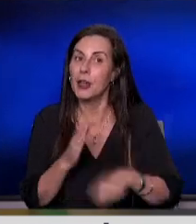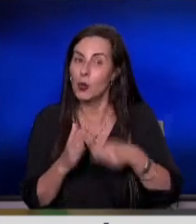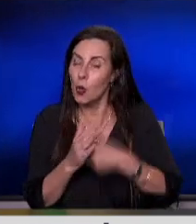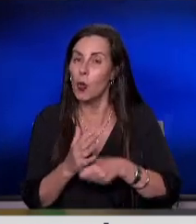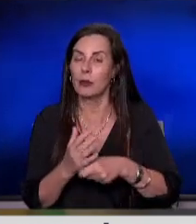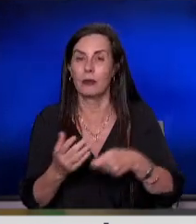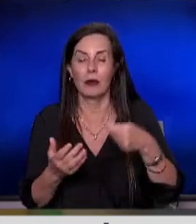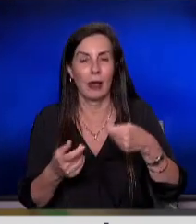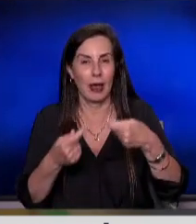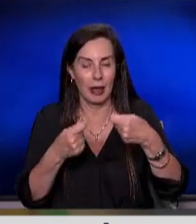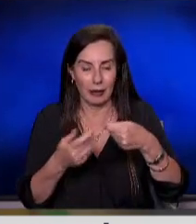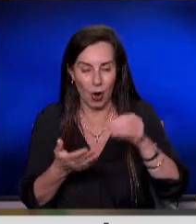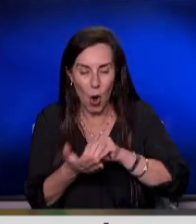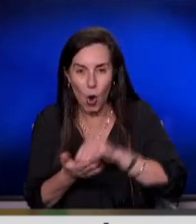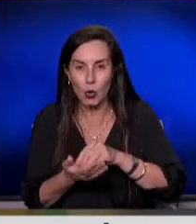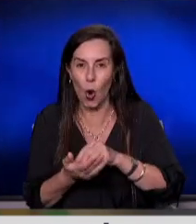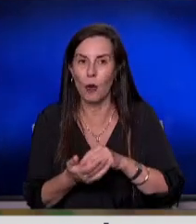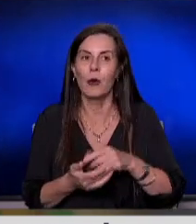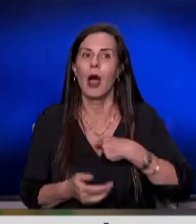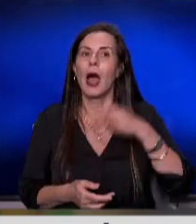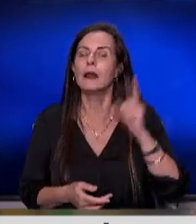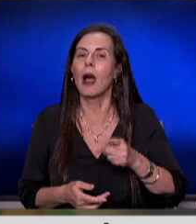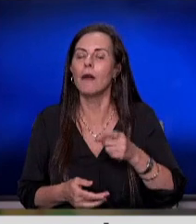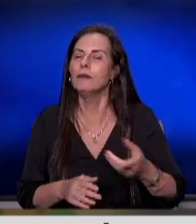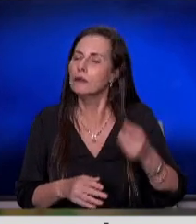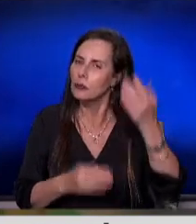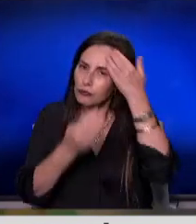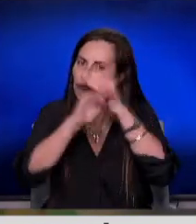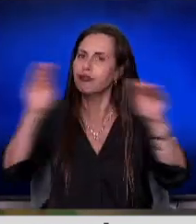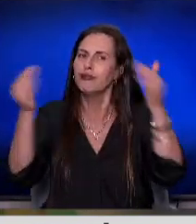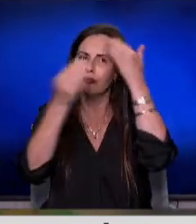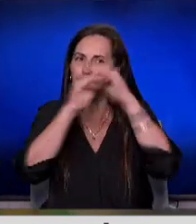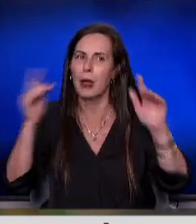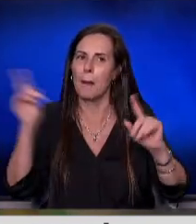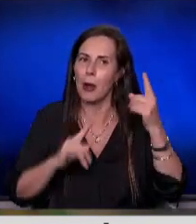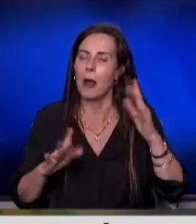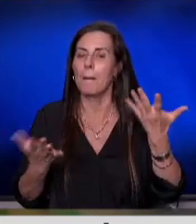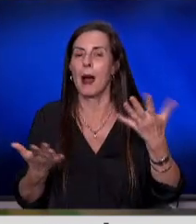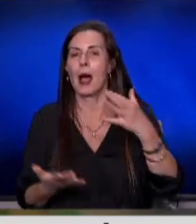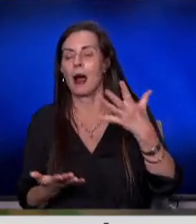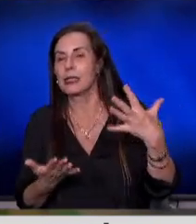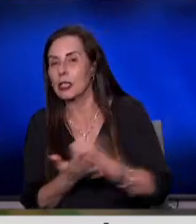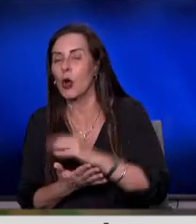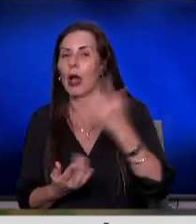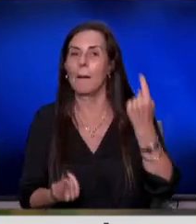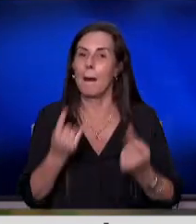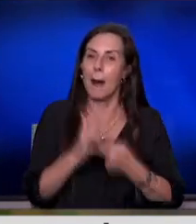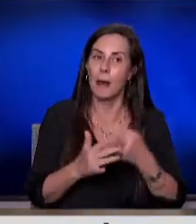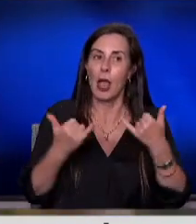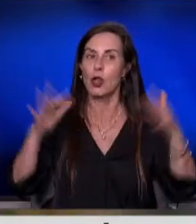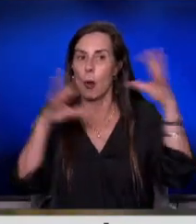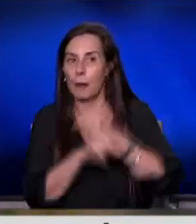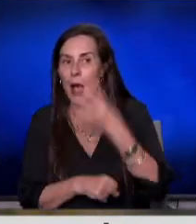ויקנו את מנוי פייס ואת הלוטו, אני חייב להביא לידיעתם מה קורה, מה הזכיות, מה התדירות, היום